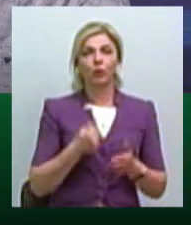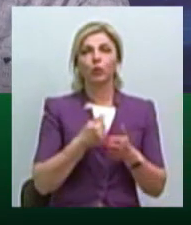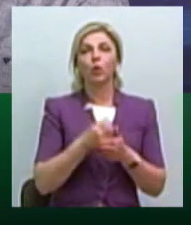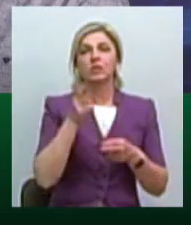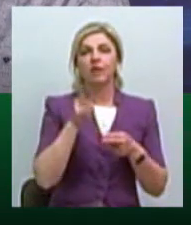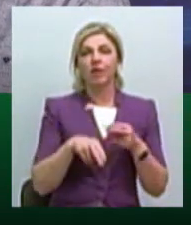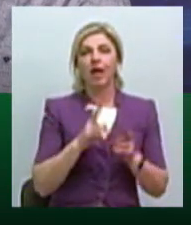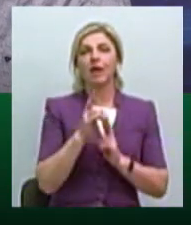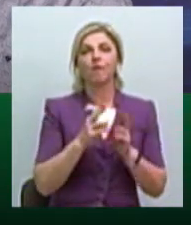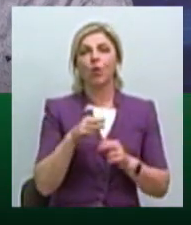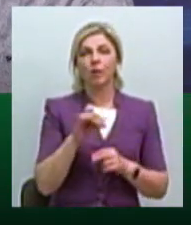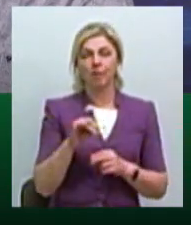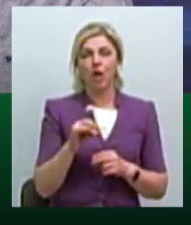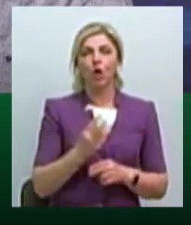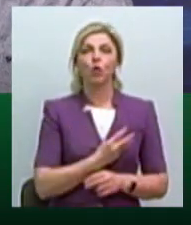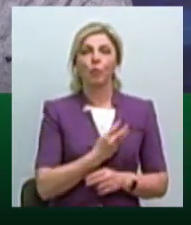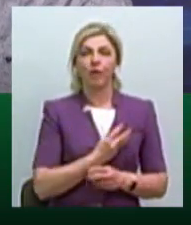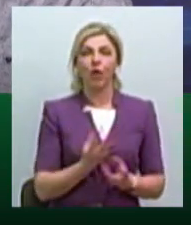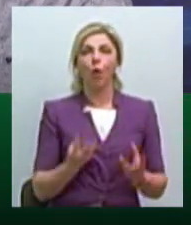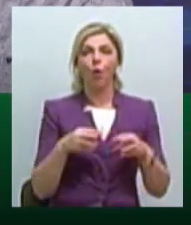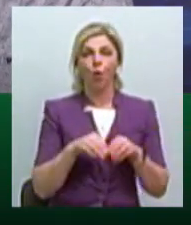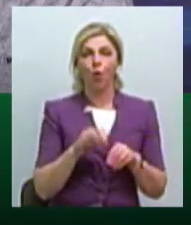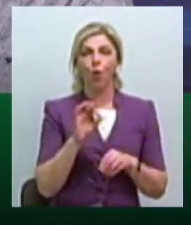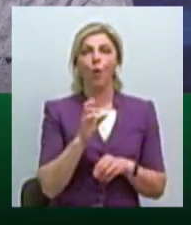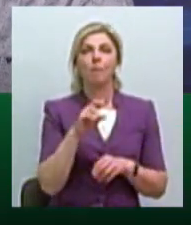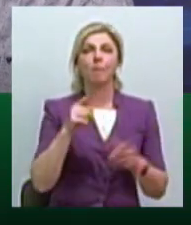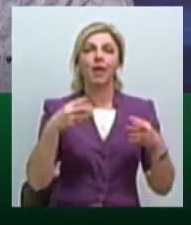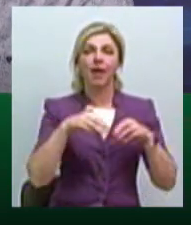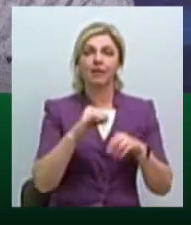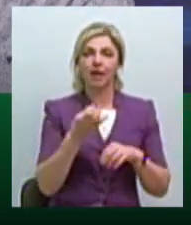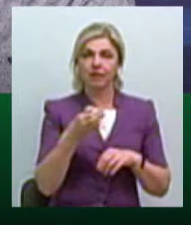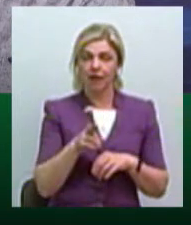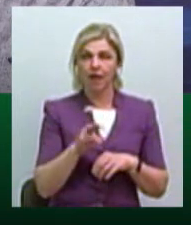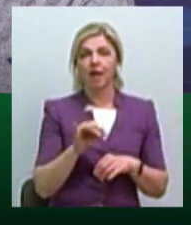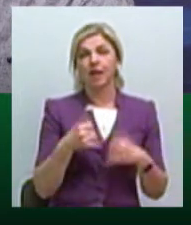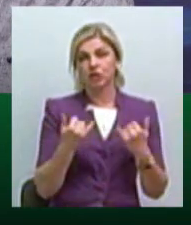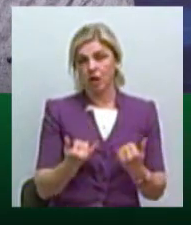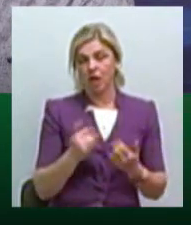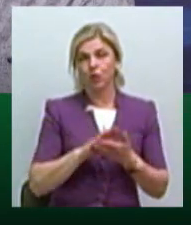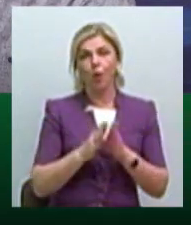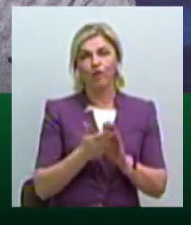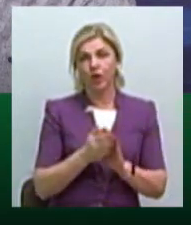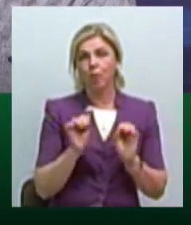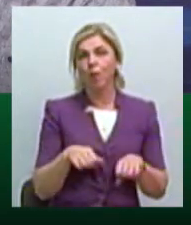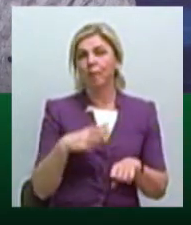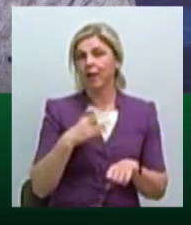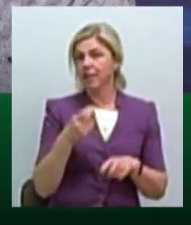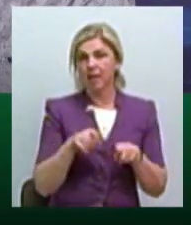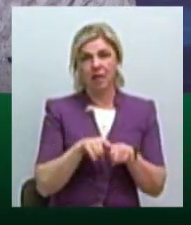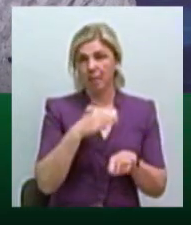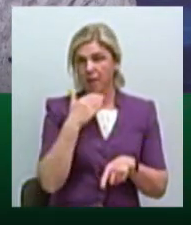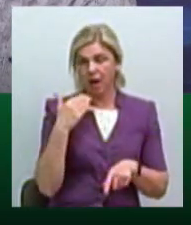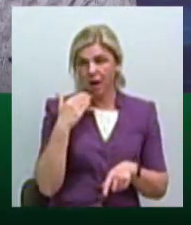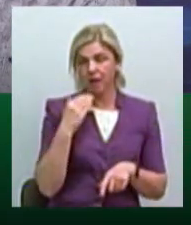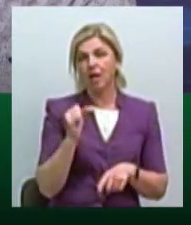завершення реформи добровільного об'єднання. І на даний момент, можливо, договорів не так багато, але більше